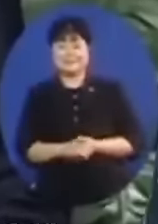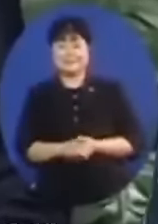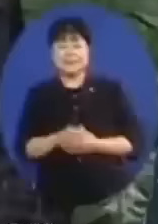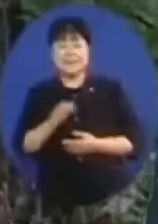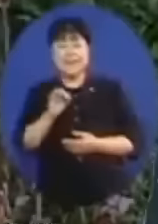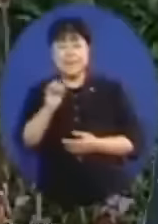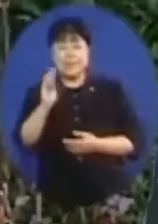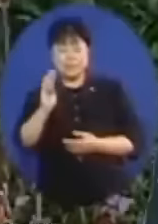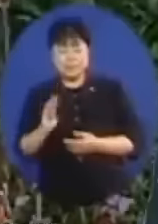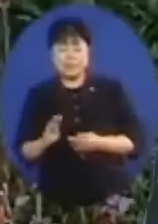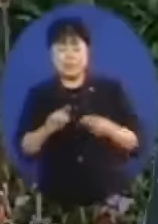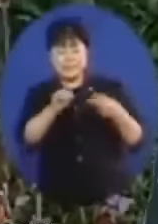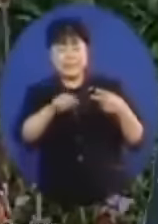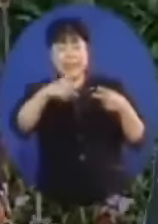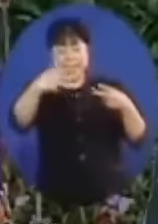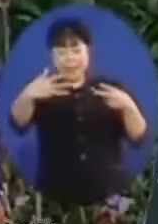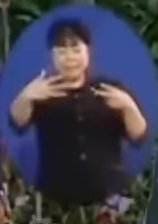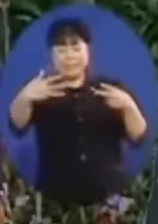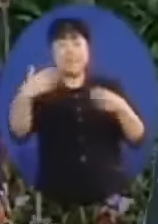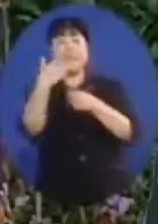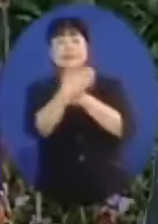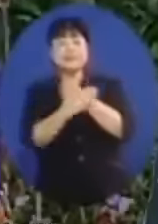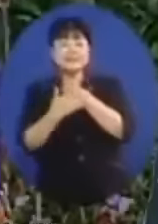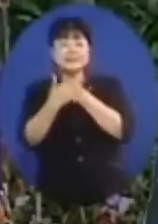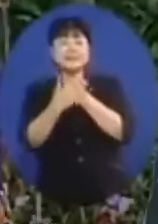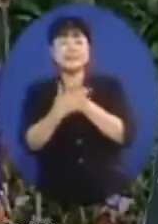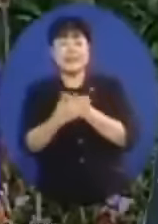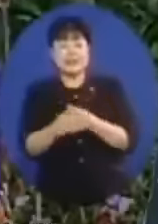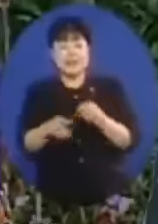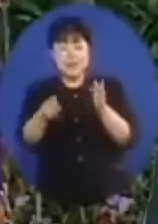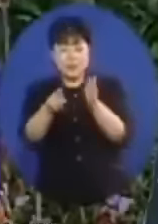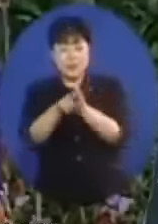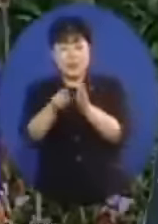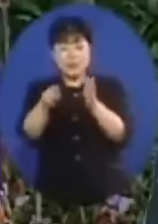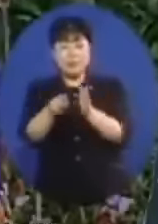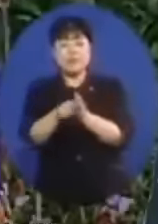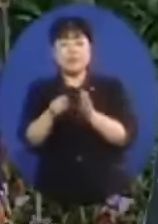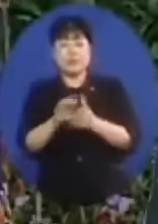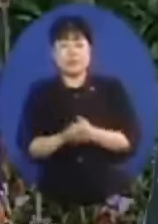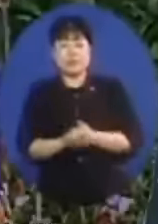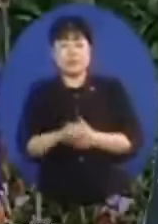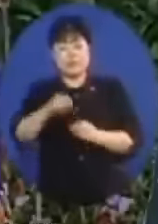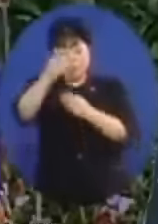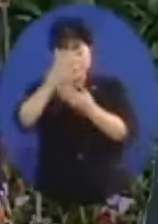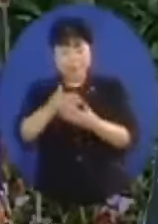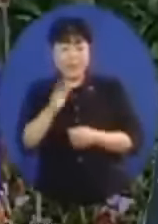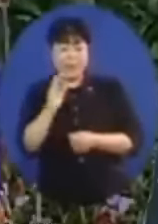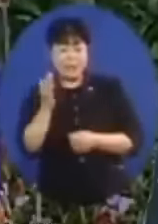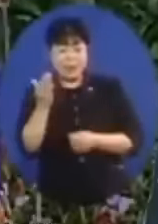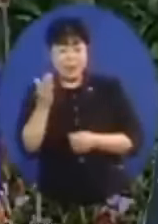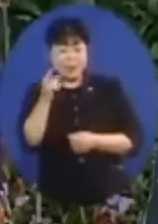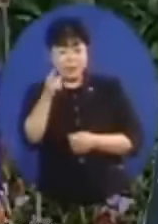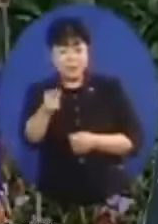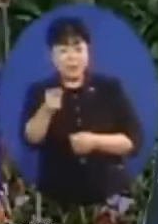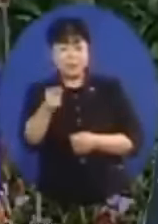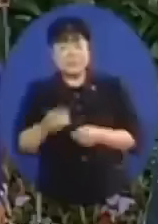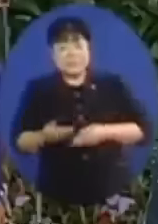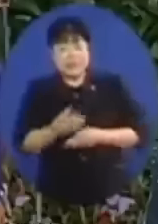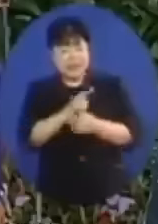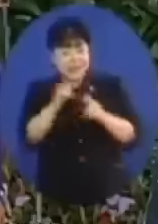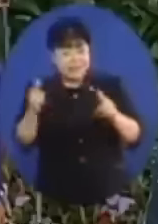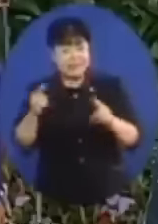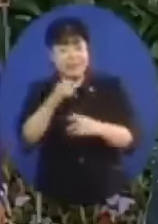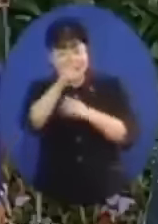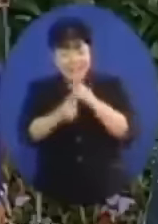에베소서 2장 8절에 너희는 그 은혜에 의하여 믿음으로 말미암아 구원을 받았으니 이것은 너희에게서 난 것이